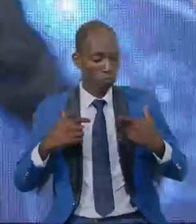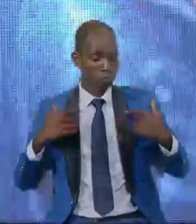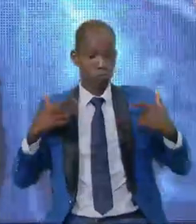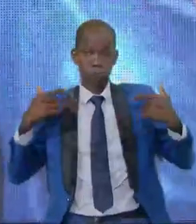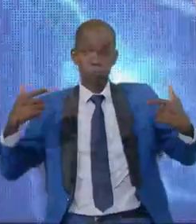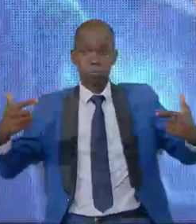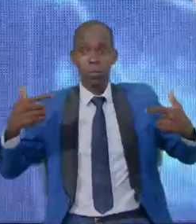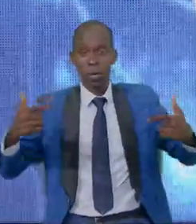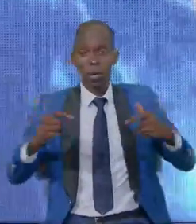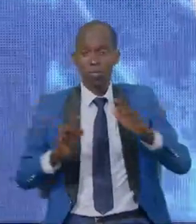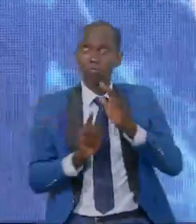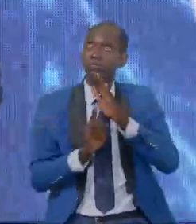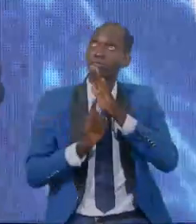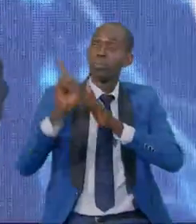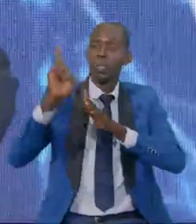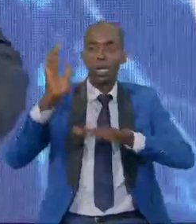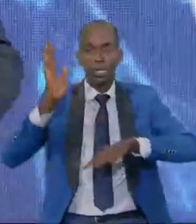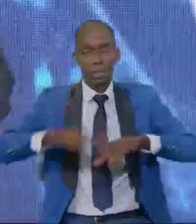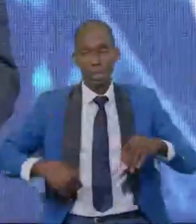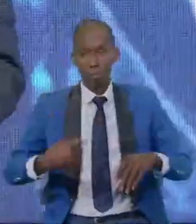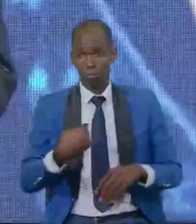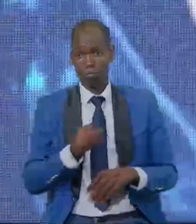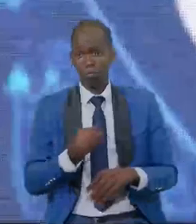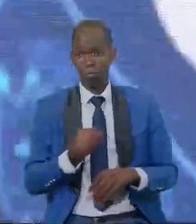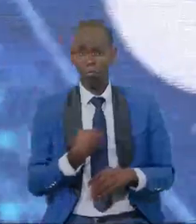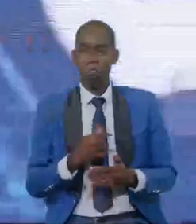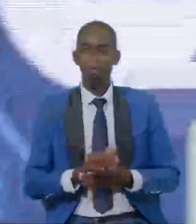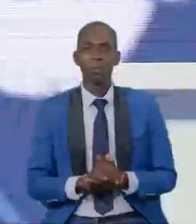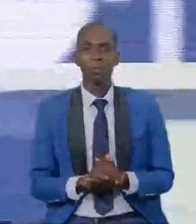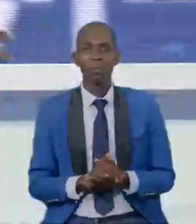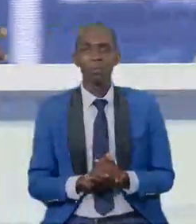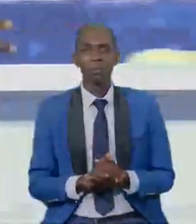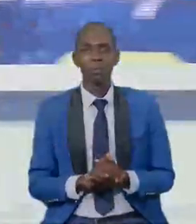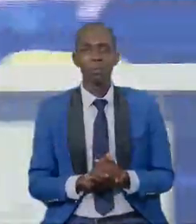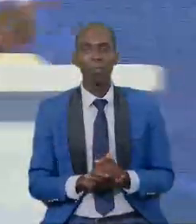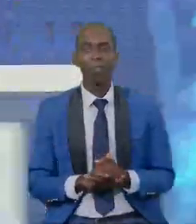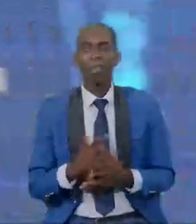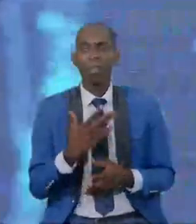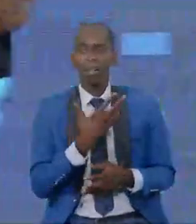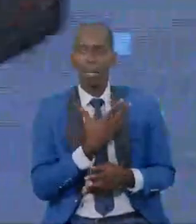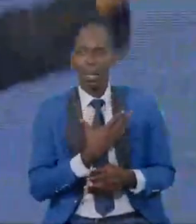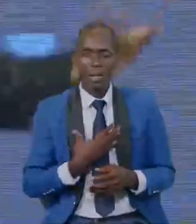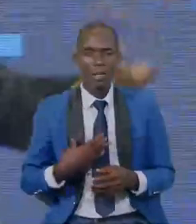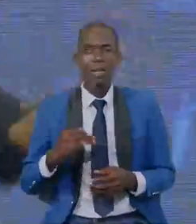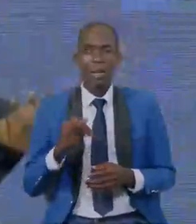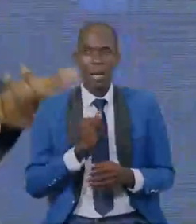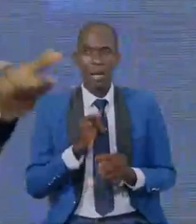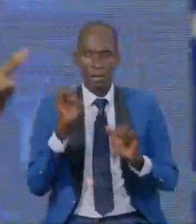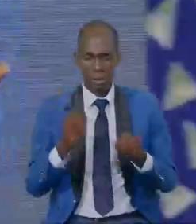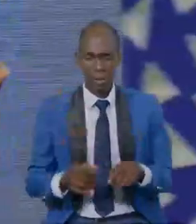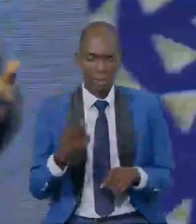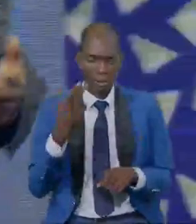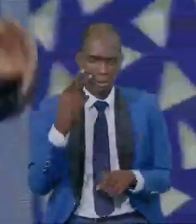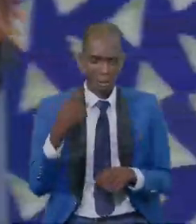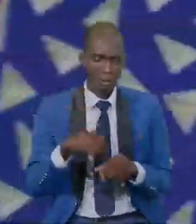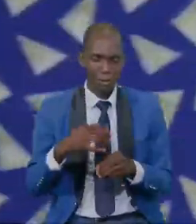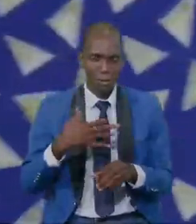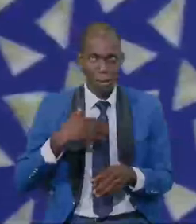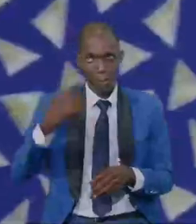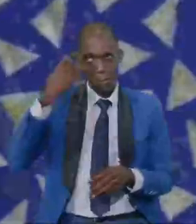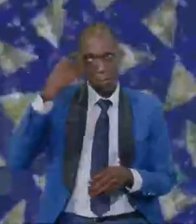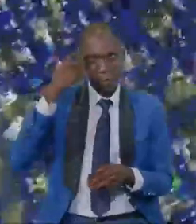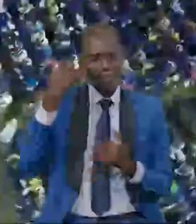bigger than myself. Il y a déjà plus élancé, plus cossu, plus gros comme moi, je peux l'imaginer, je peux voir ça